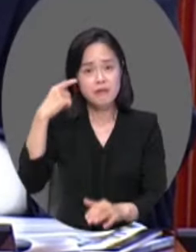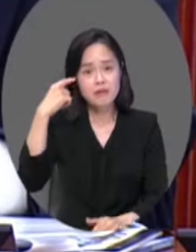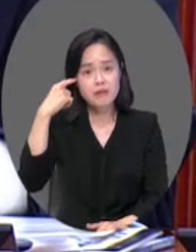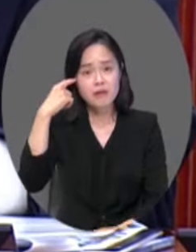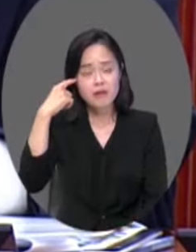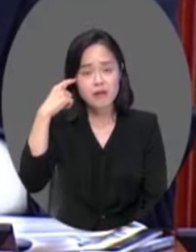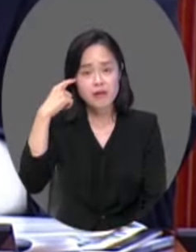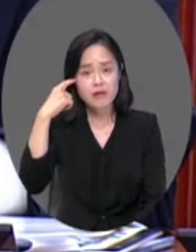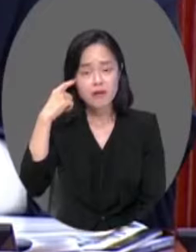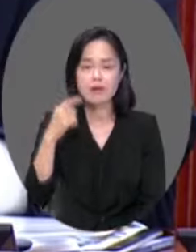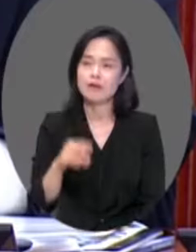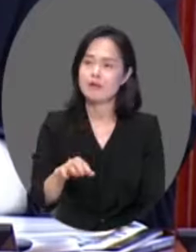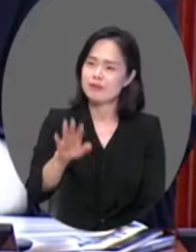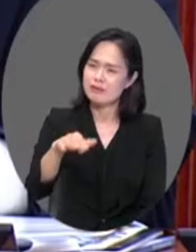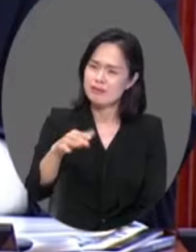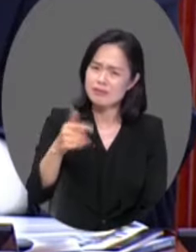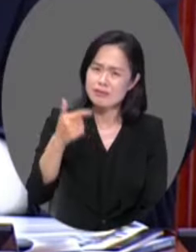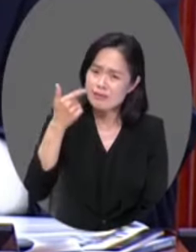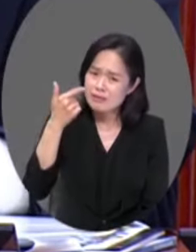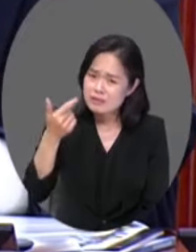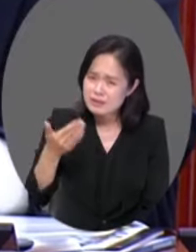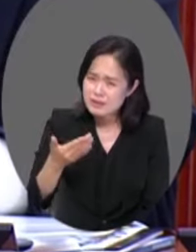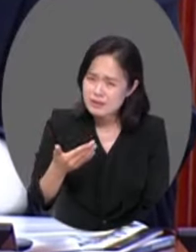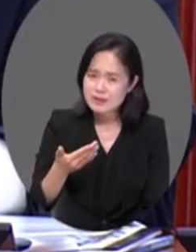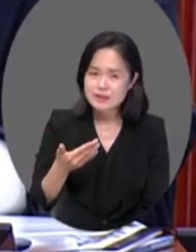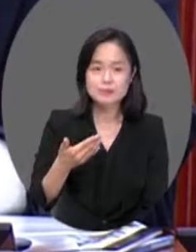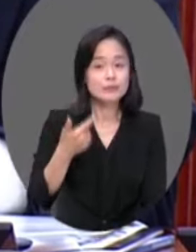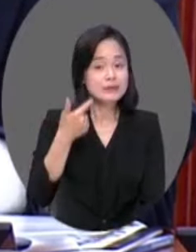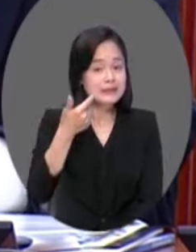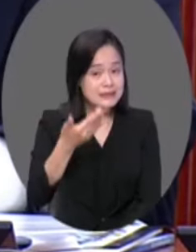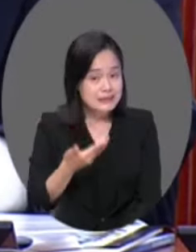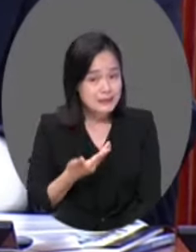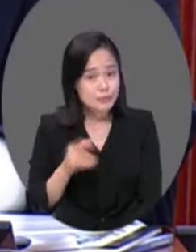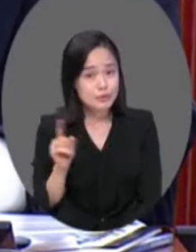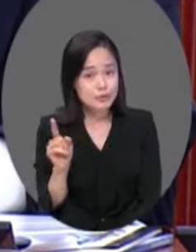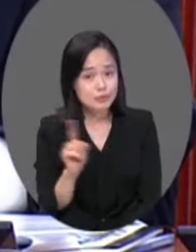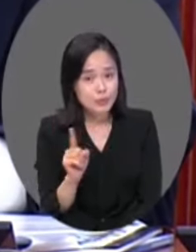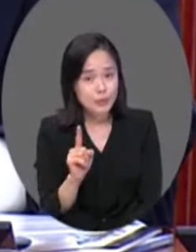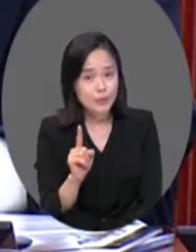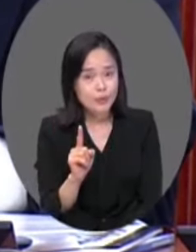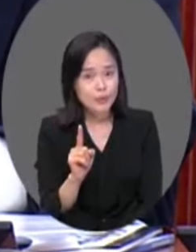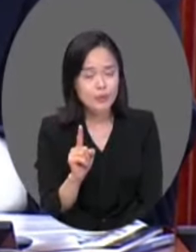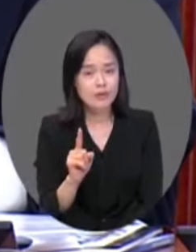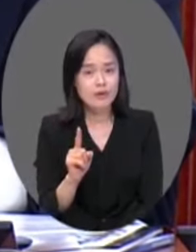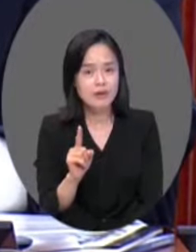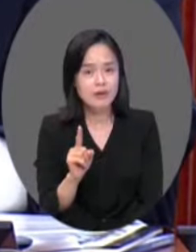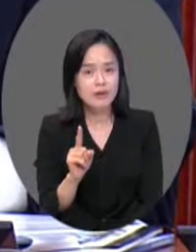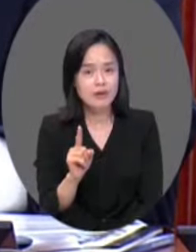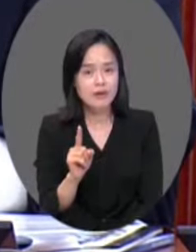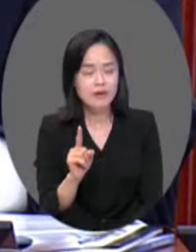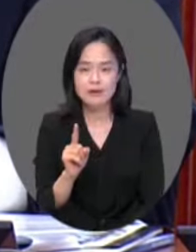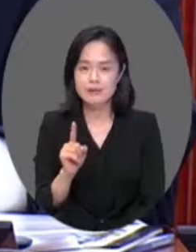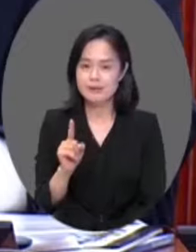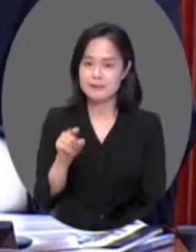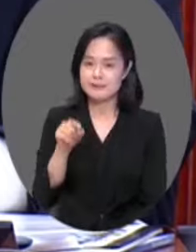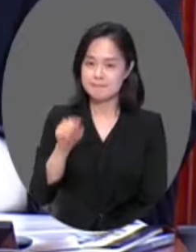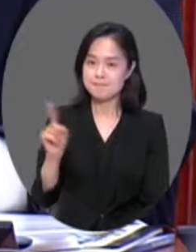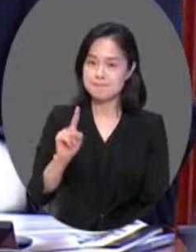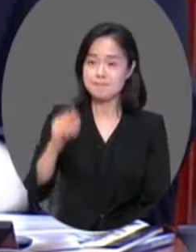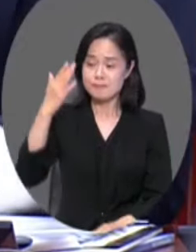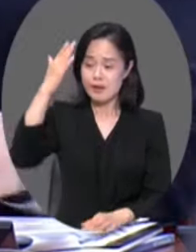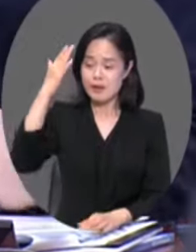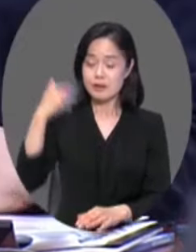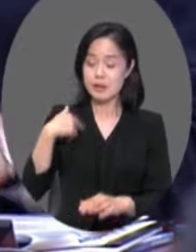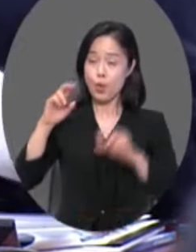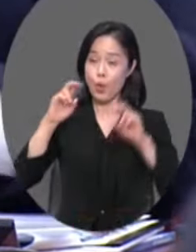있습니까? 업무에다가 전문적 역할 하신다고 쓰신 거잖아요. 전문성 그럼 따져볼까요? 방송 관련해서 방송 광고 관련해서 어떤